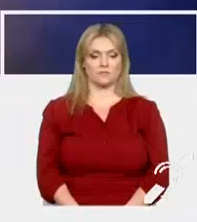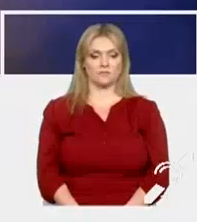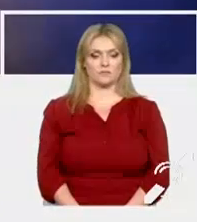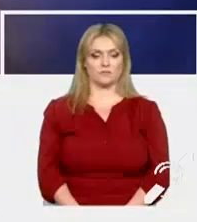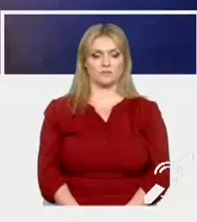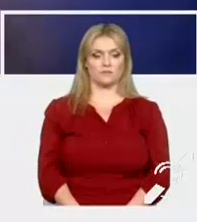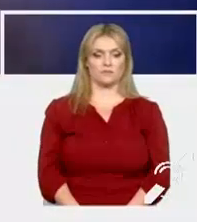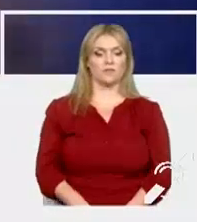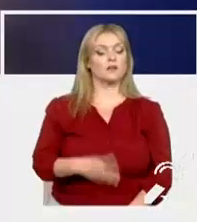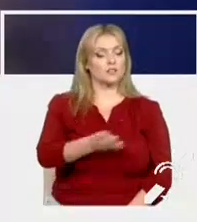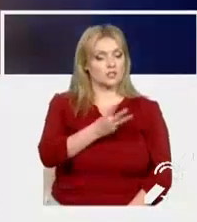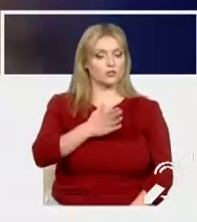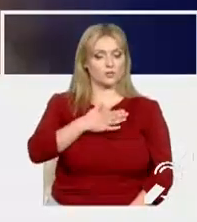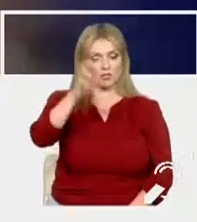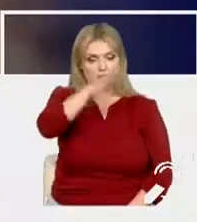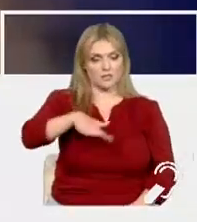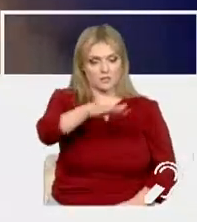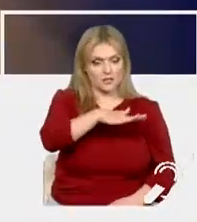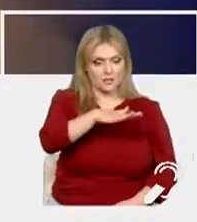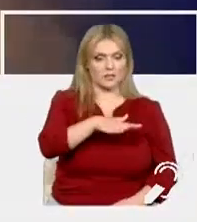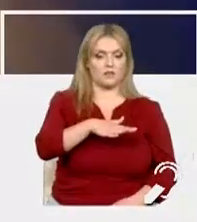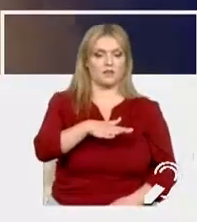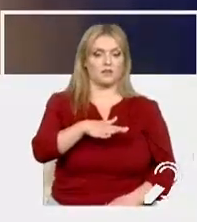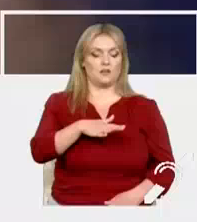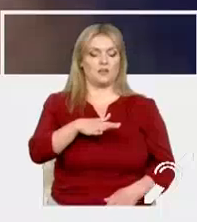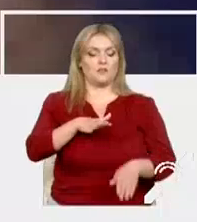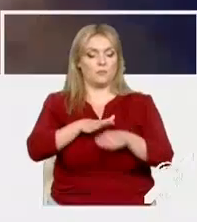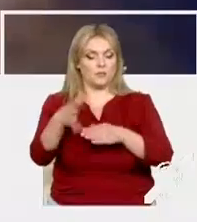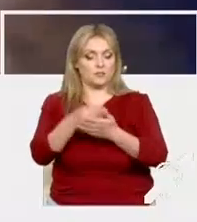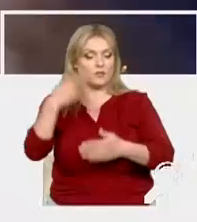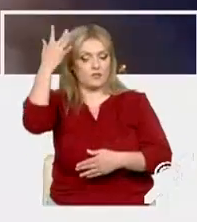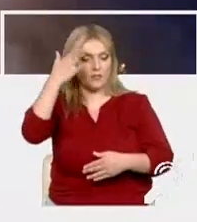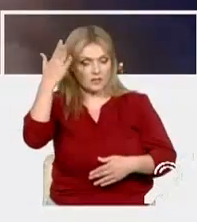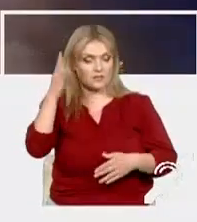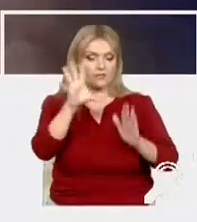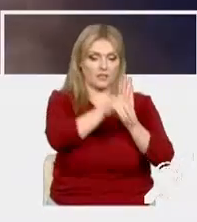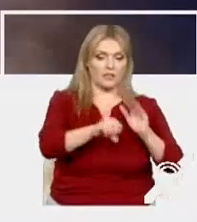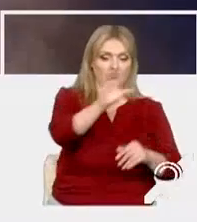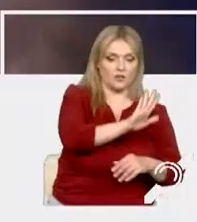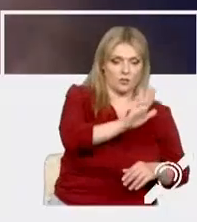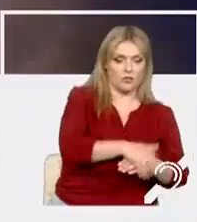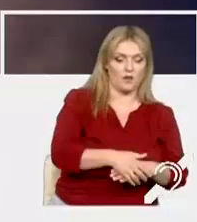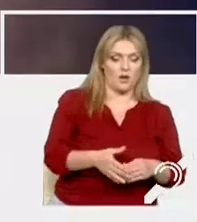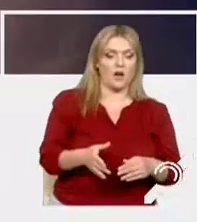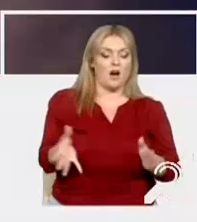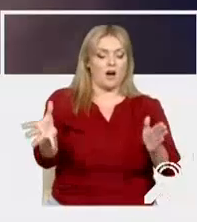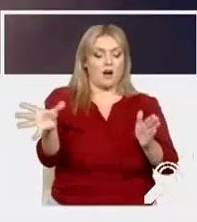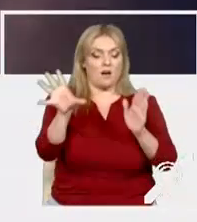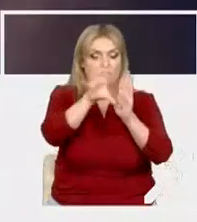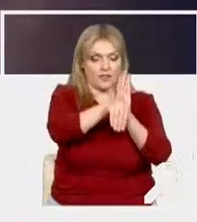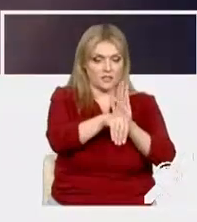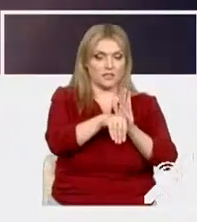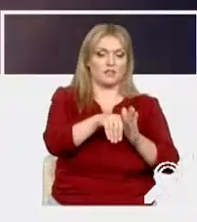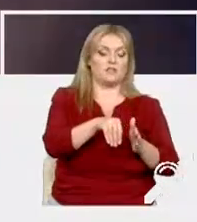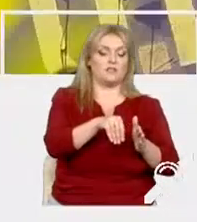Second, I wish both of our countries not only be a part of Europe in